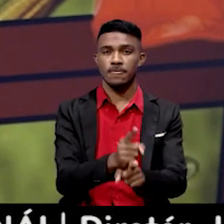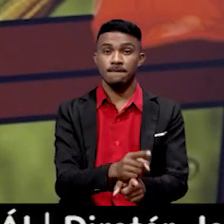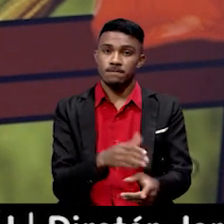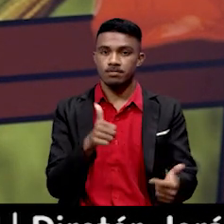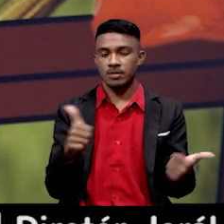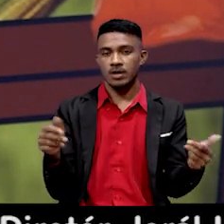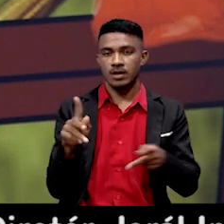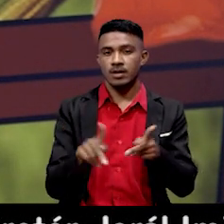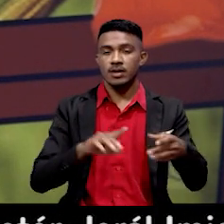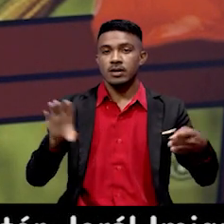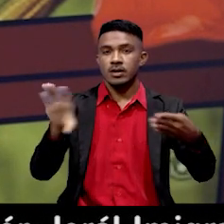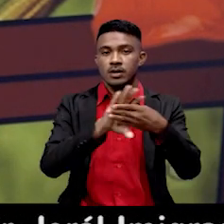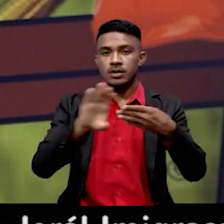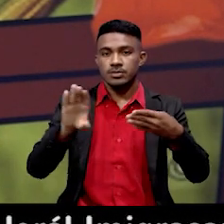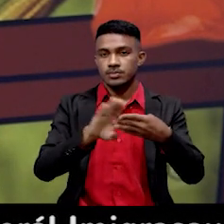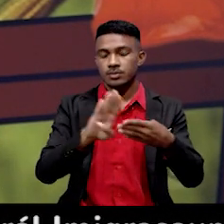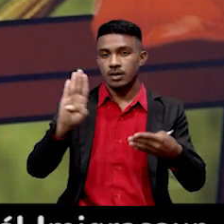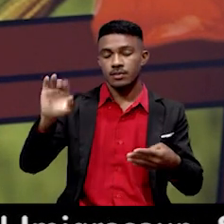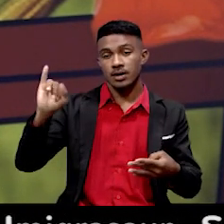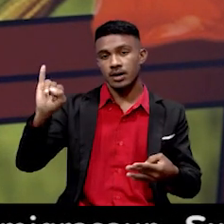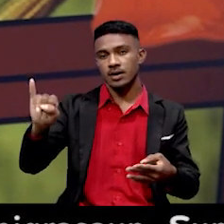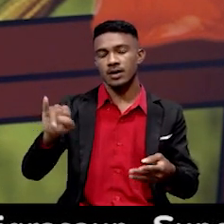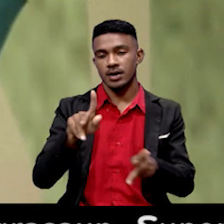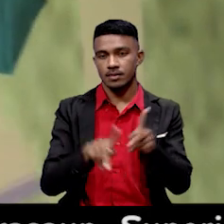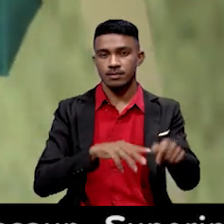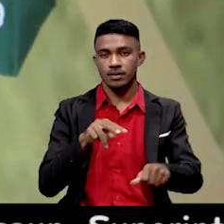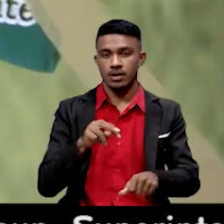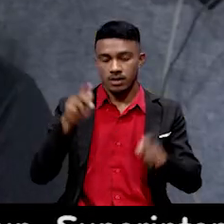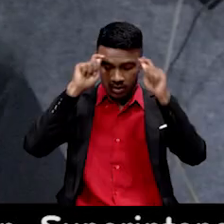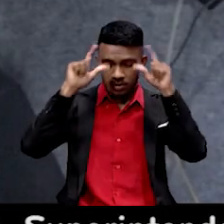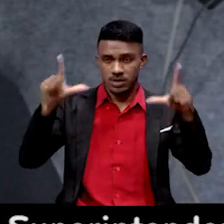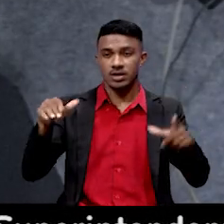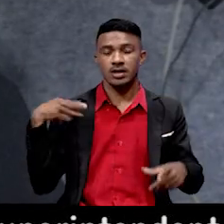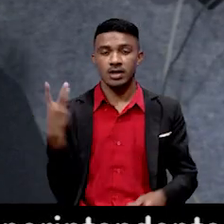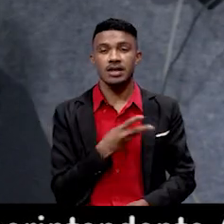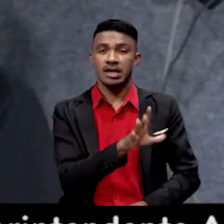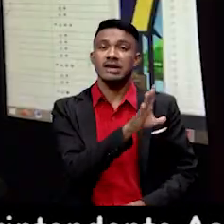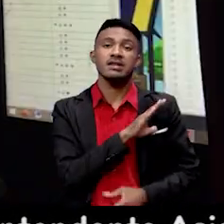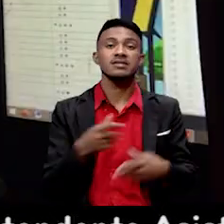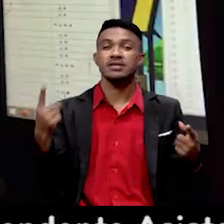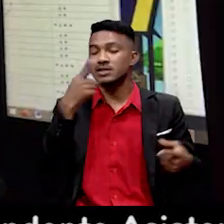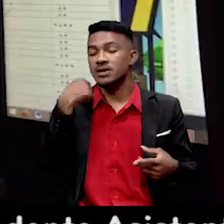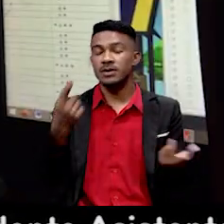ia ni bi ini, ia ni nasional dari yang timorense. Tak tuhin tanse, kalau tuhin pada masih lebih mahal.